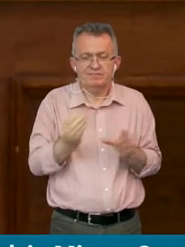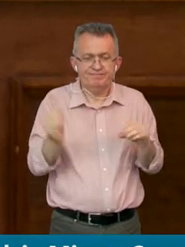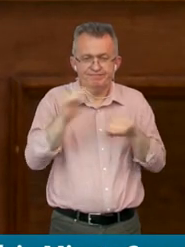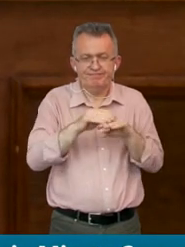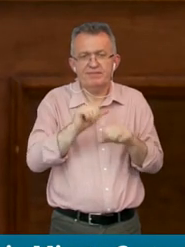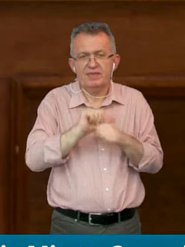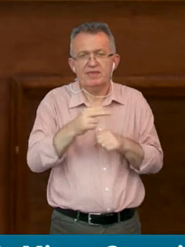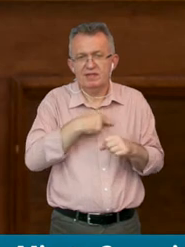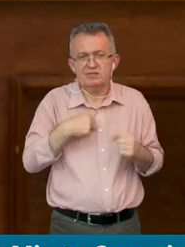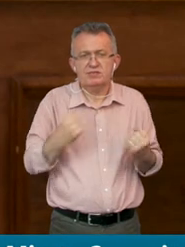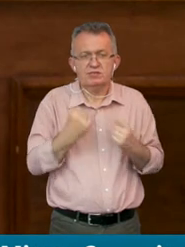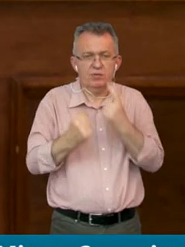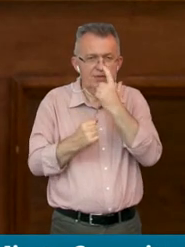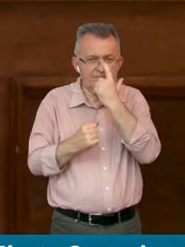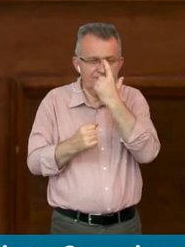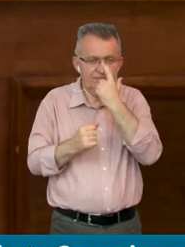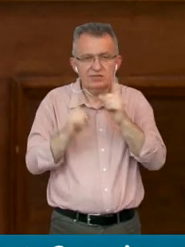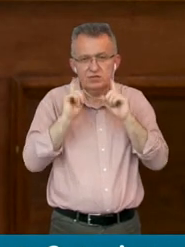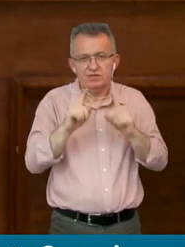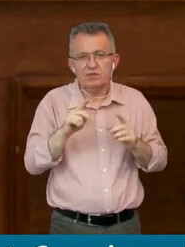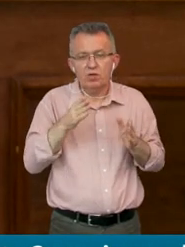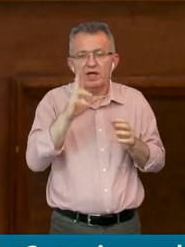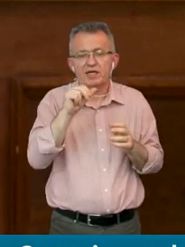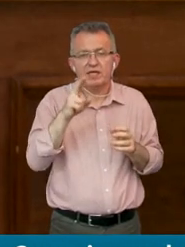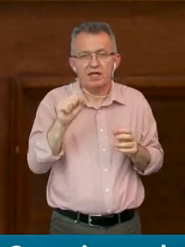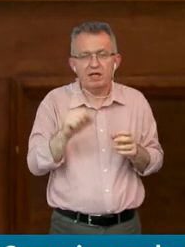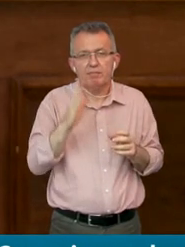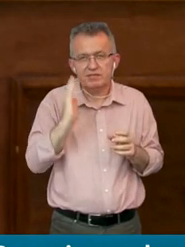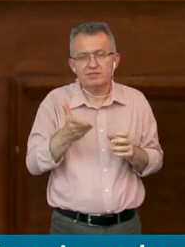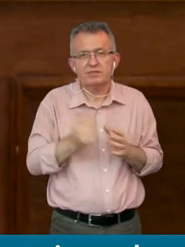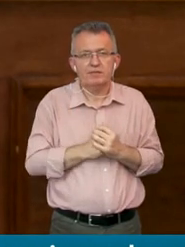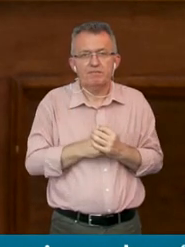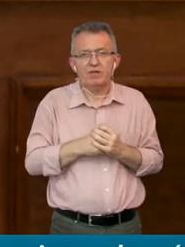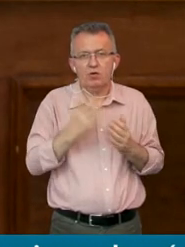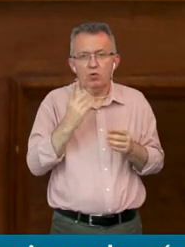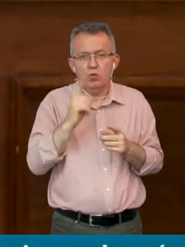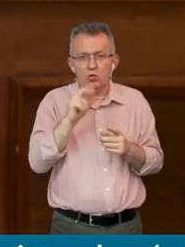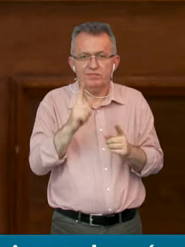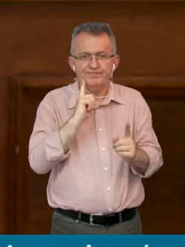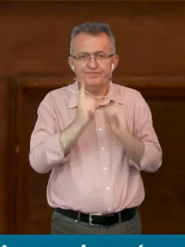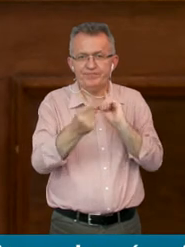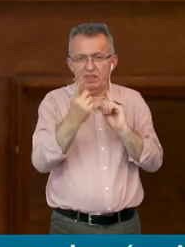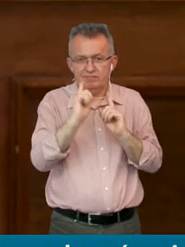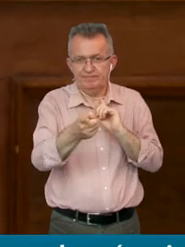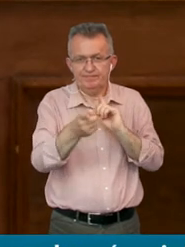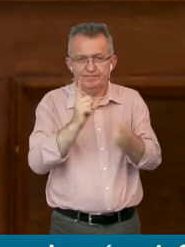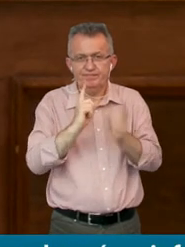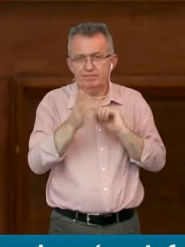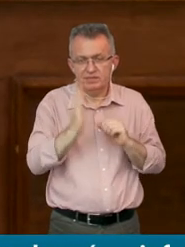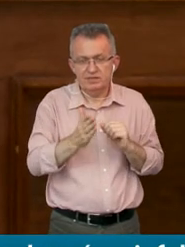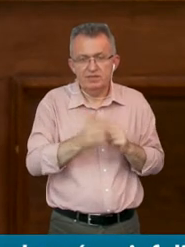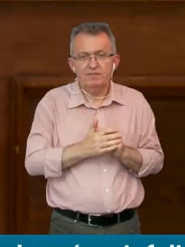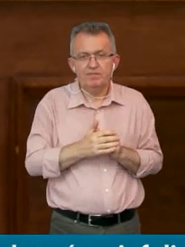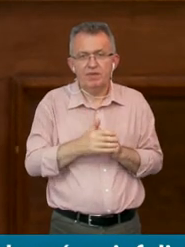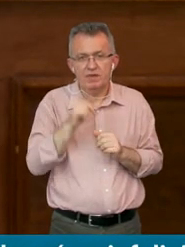na nasze działania. Rzeczywiście na Krygiera będzie ruch wahadłowy od poniedziałku na